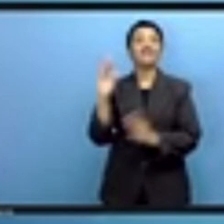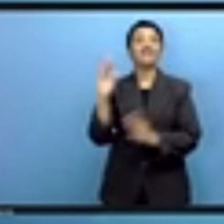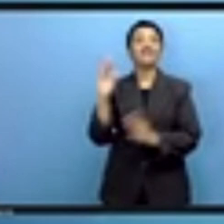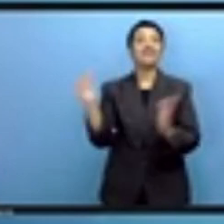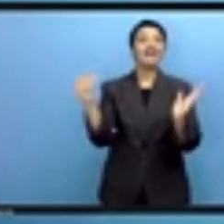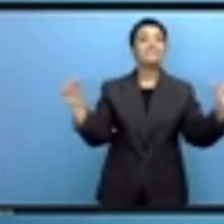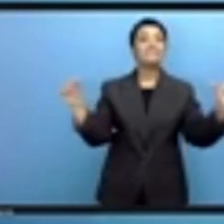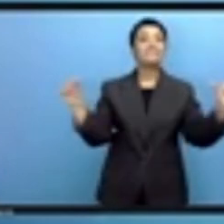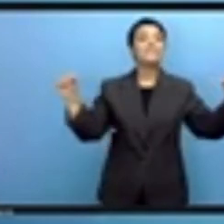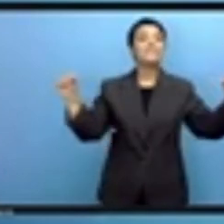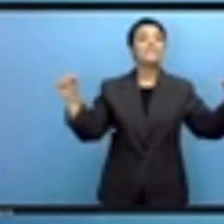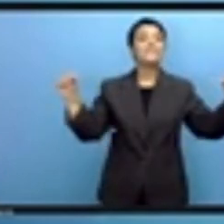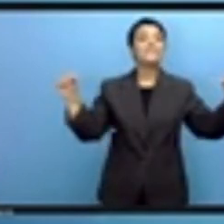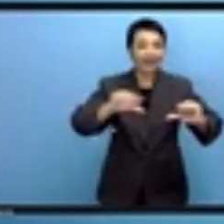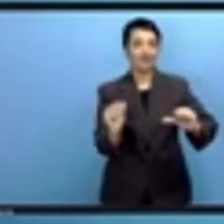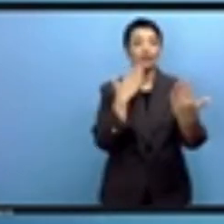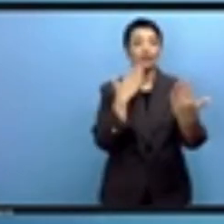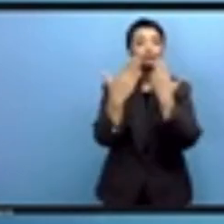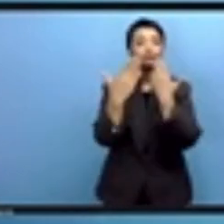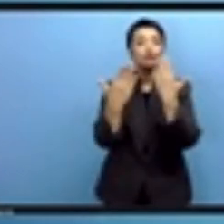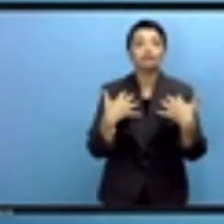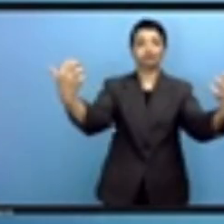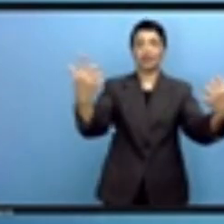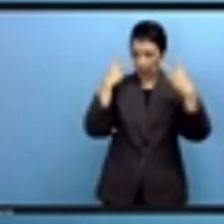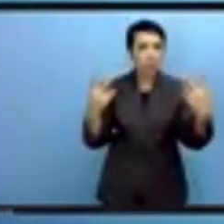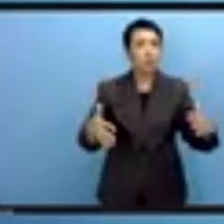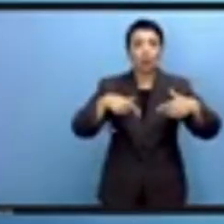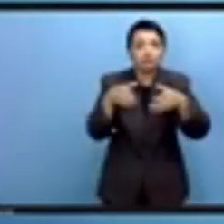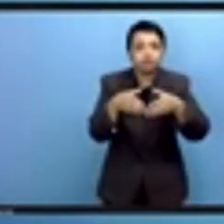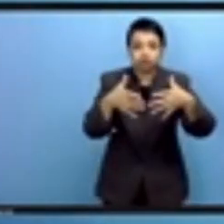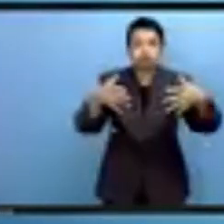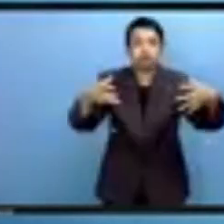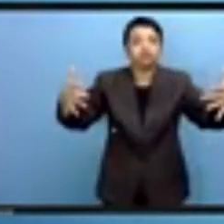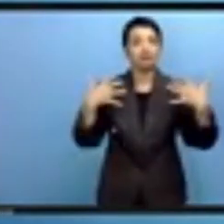够看到这个社群，